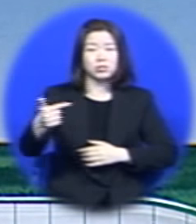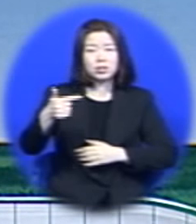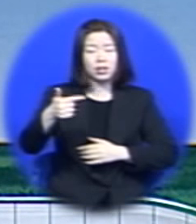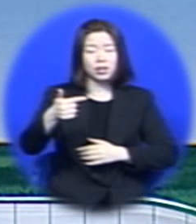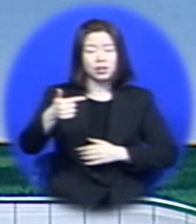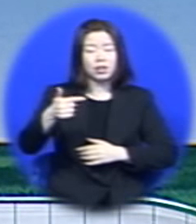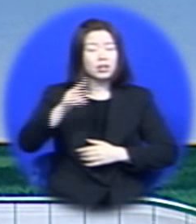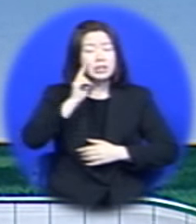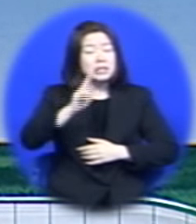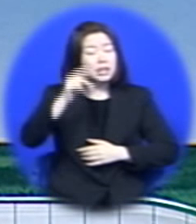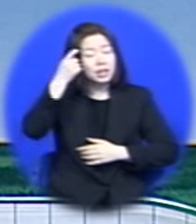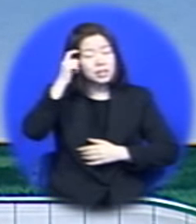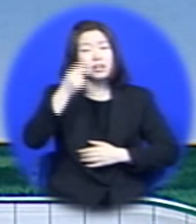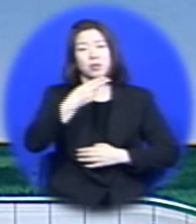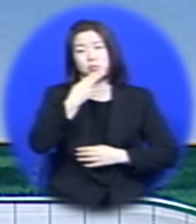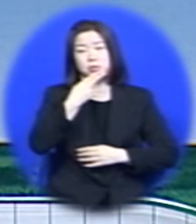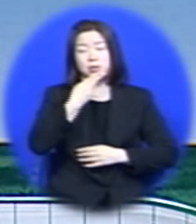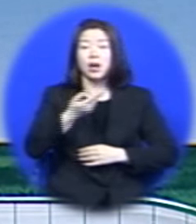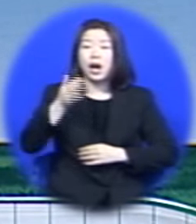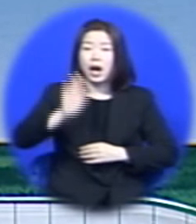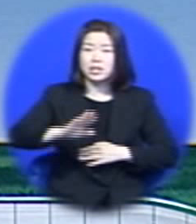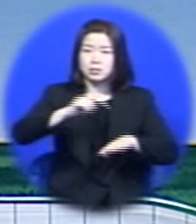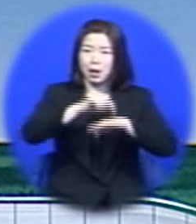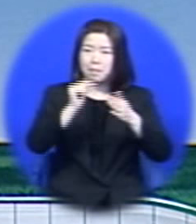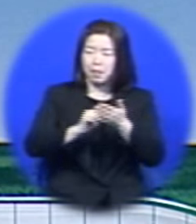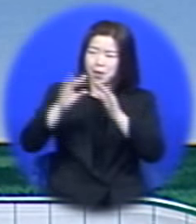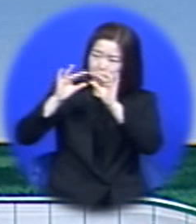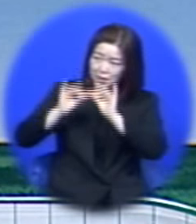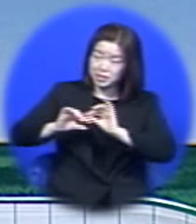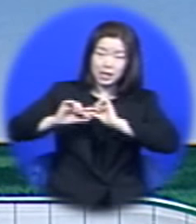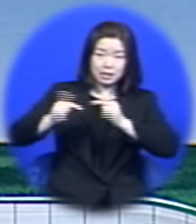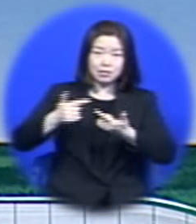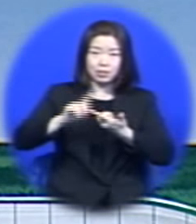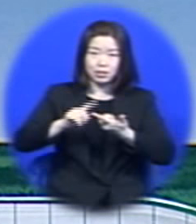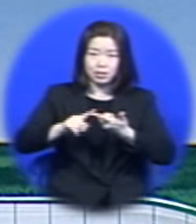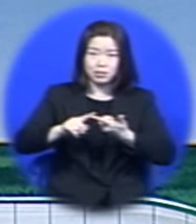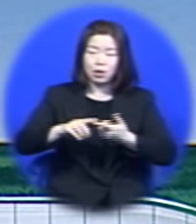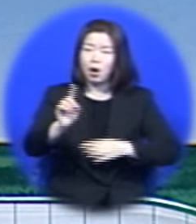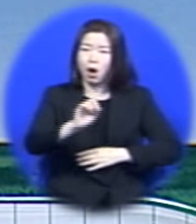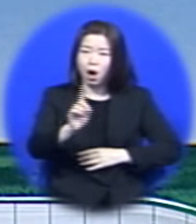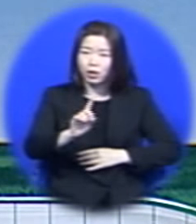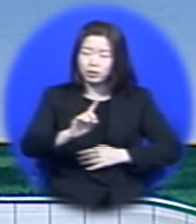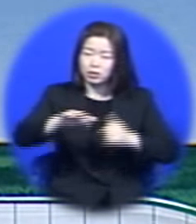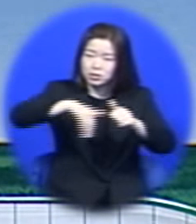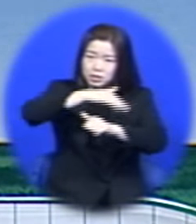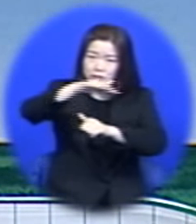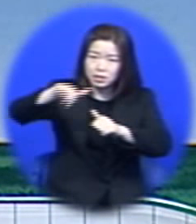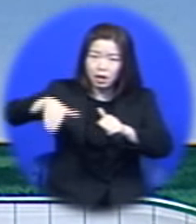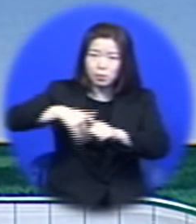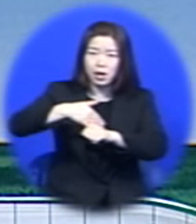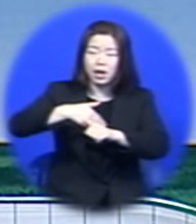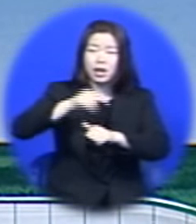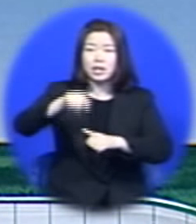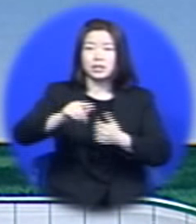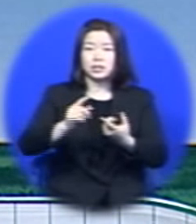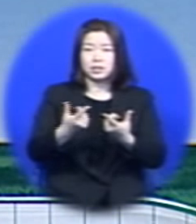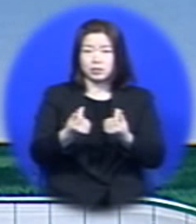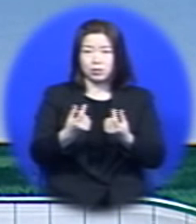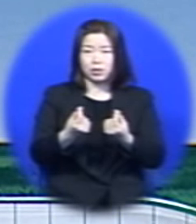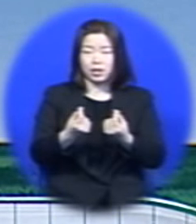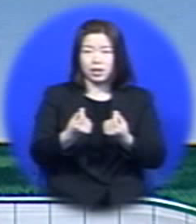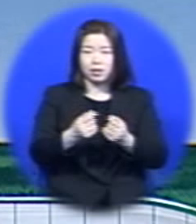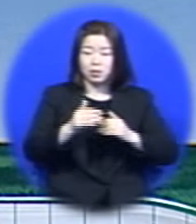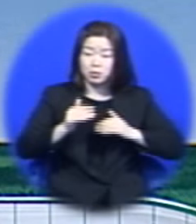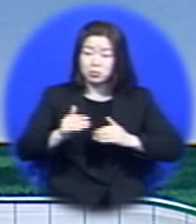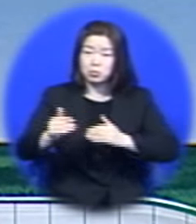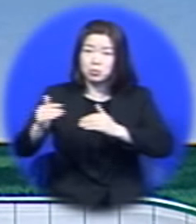있습니다. 그렇지만 마음이 안 맞는 것이 어떤 상황이 그렇게